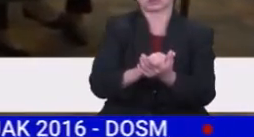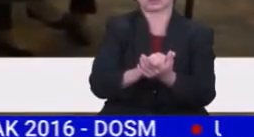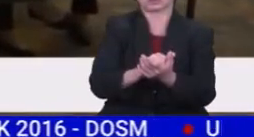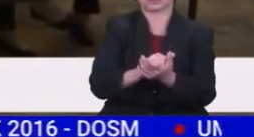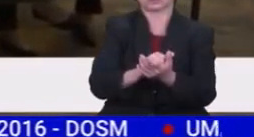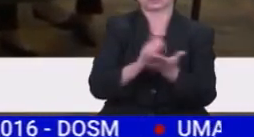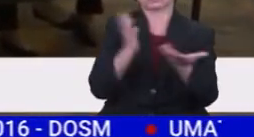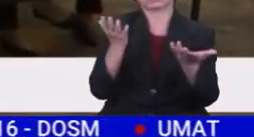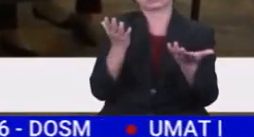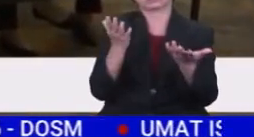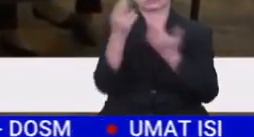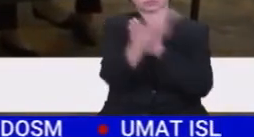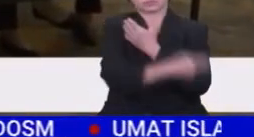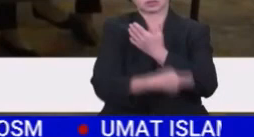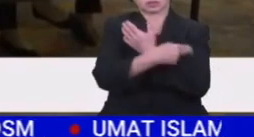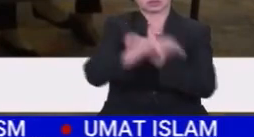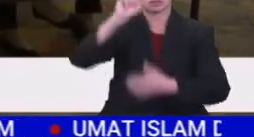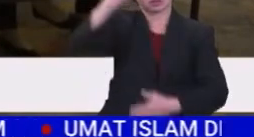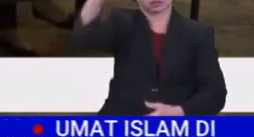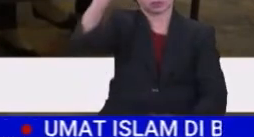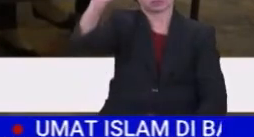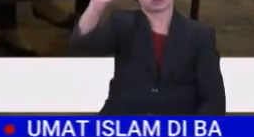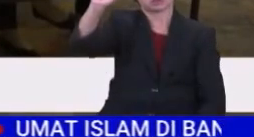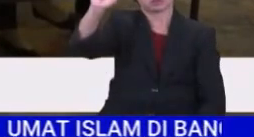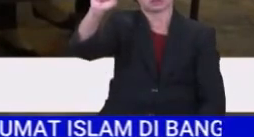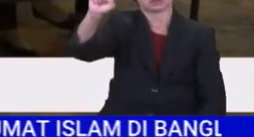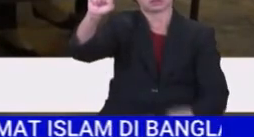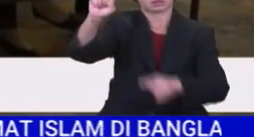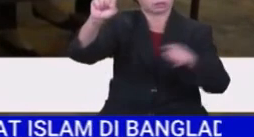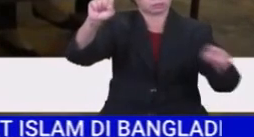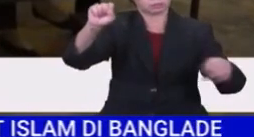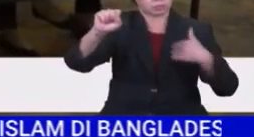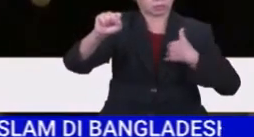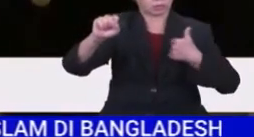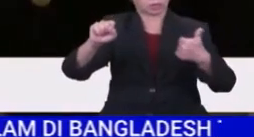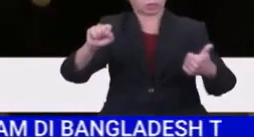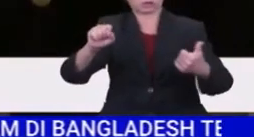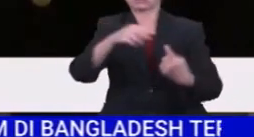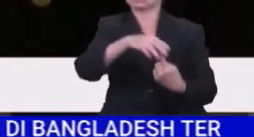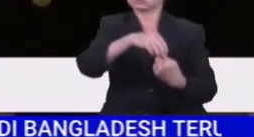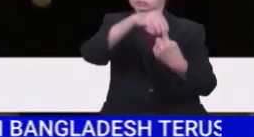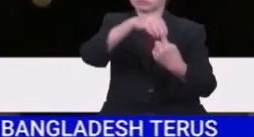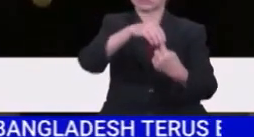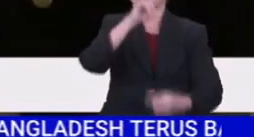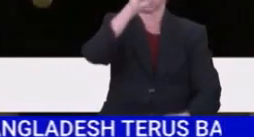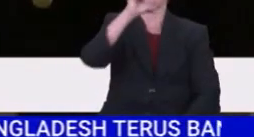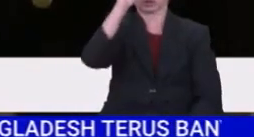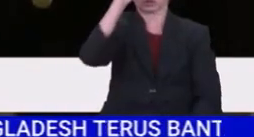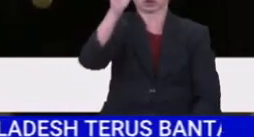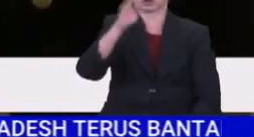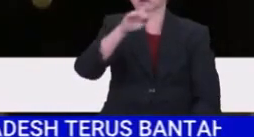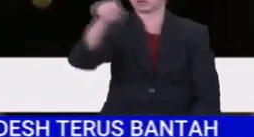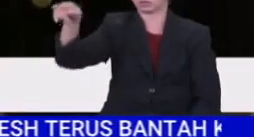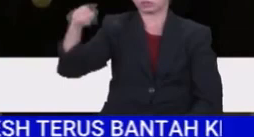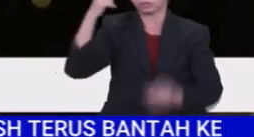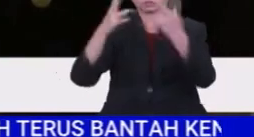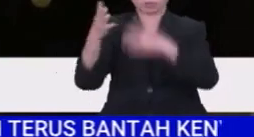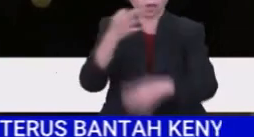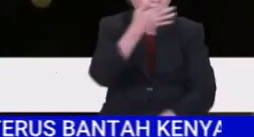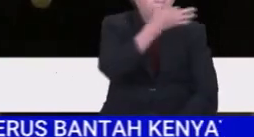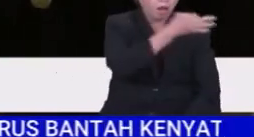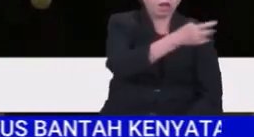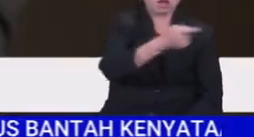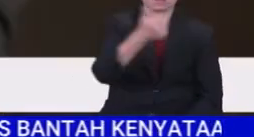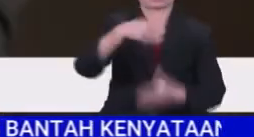keadaan najis Abah yang mempunyai ciri-ciri keistimewaan sudah pasti akan menggamit para